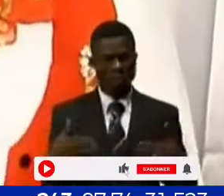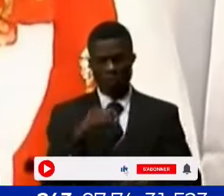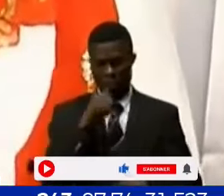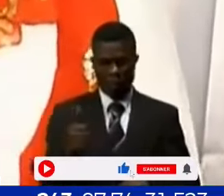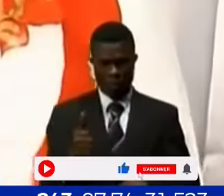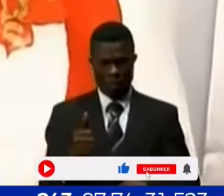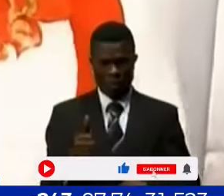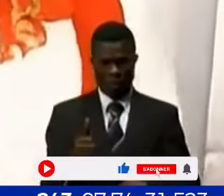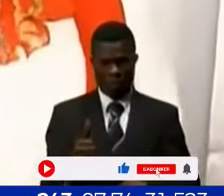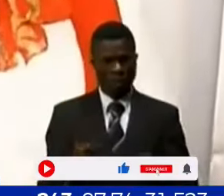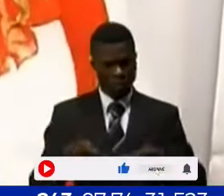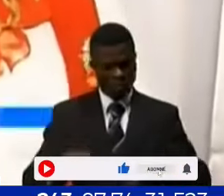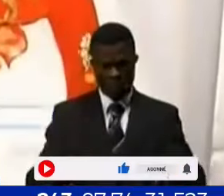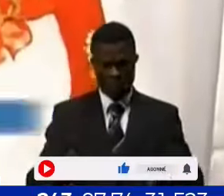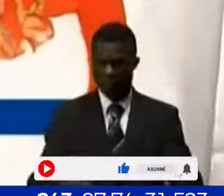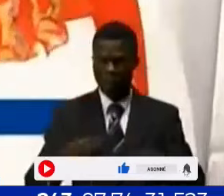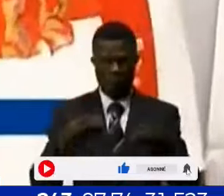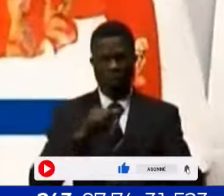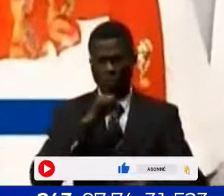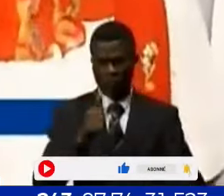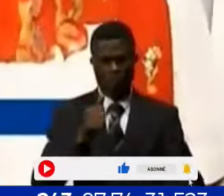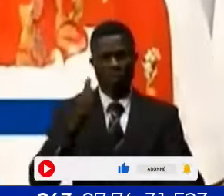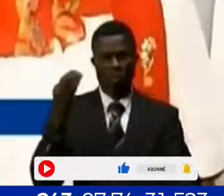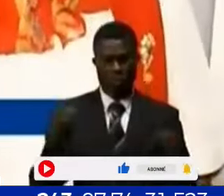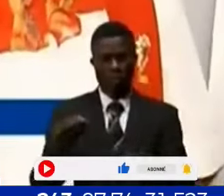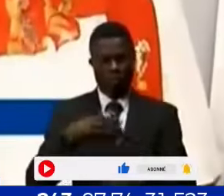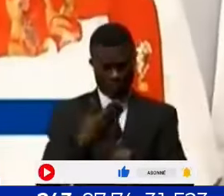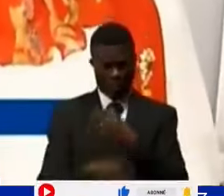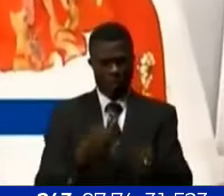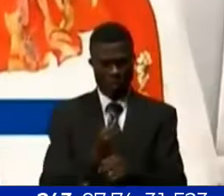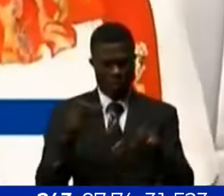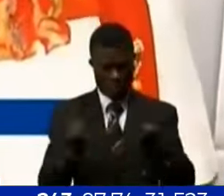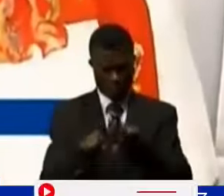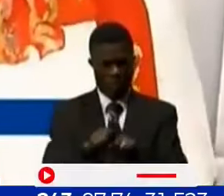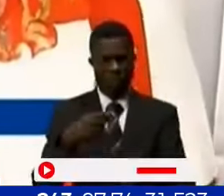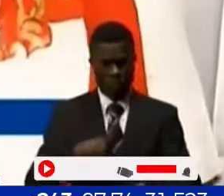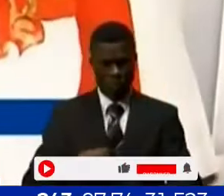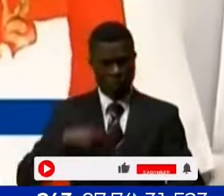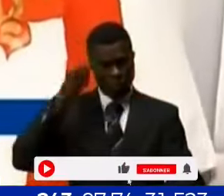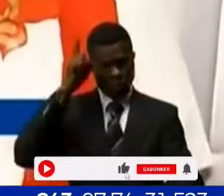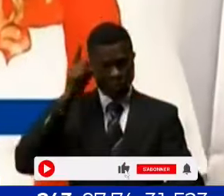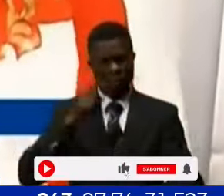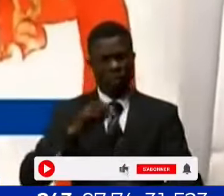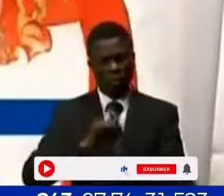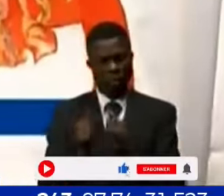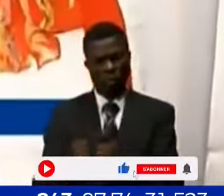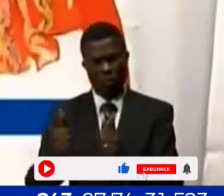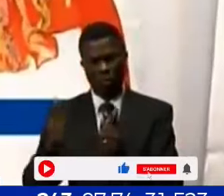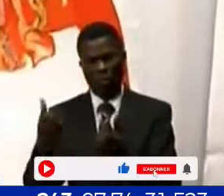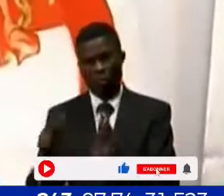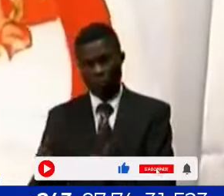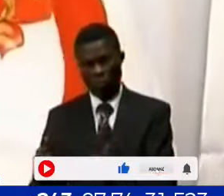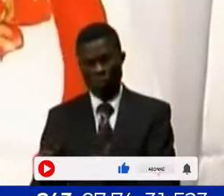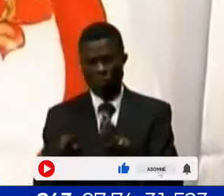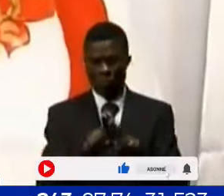pas d'instruction à donner. Parce que je sais qu'elle sait ce qu'elle doit faire, des points forts et des points